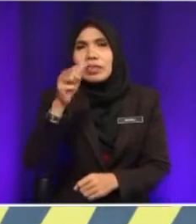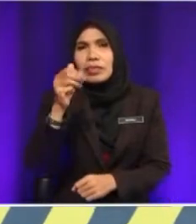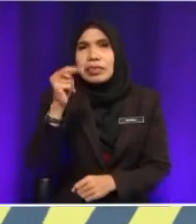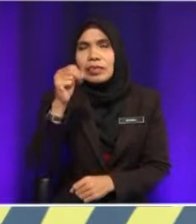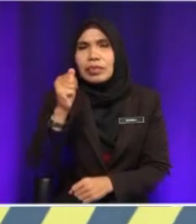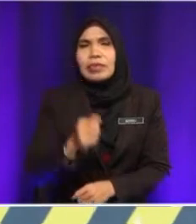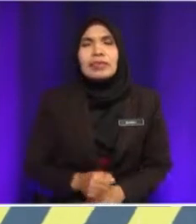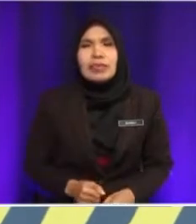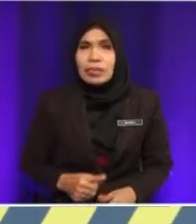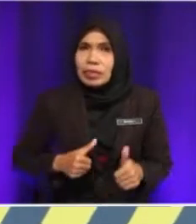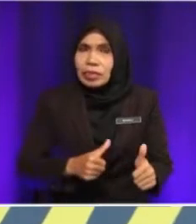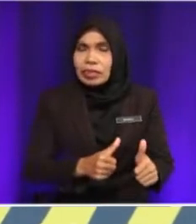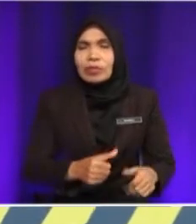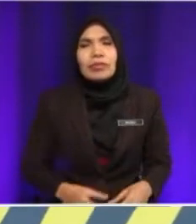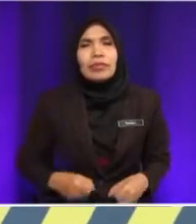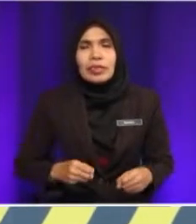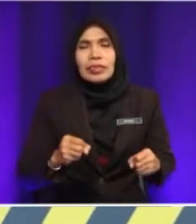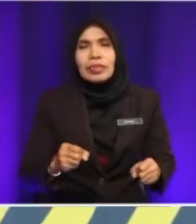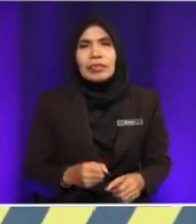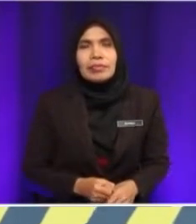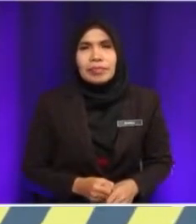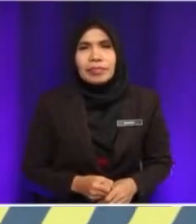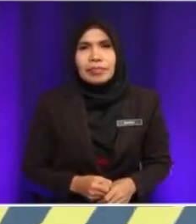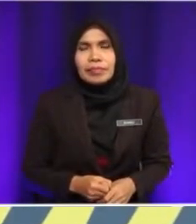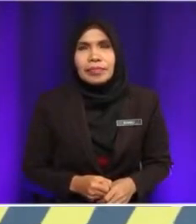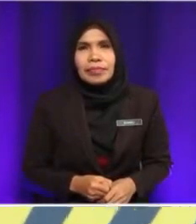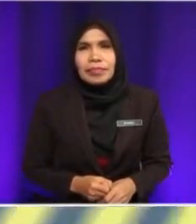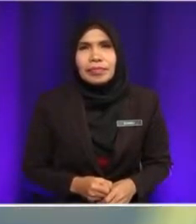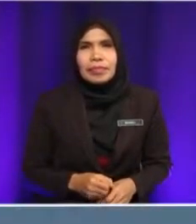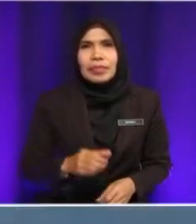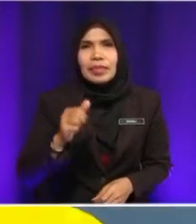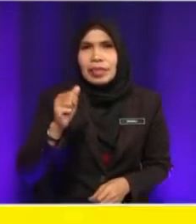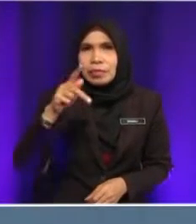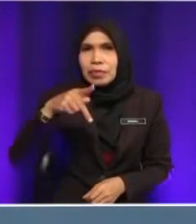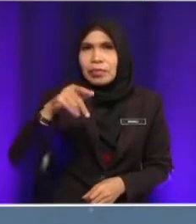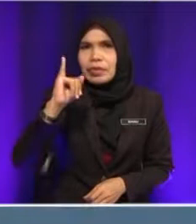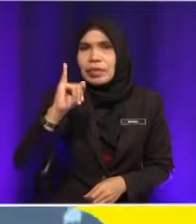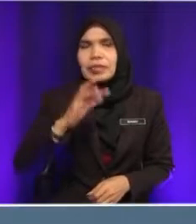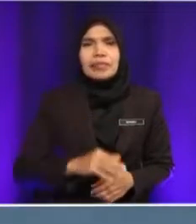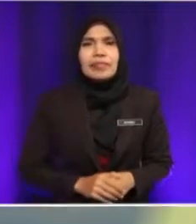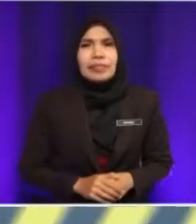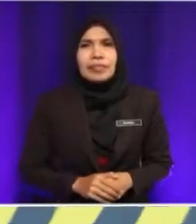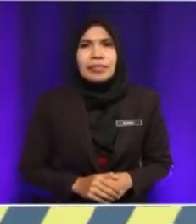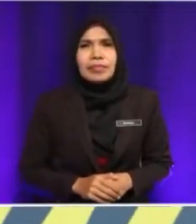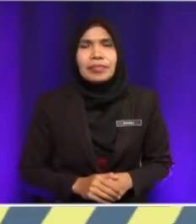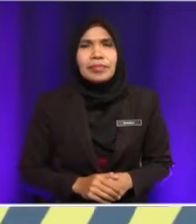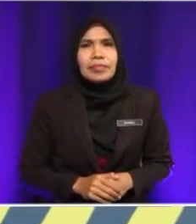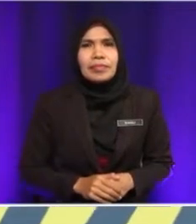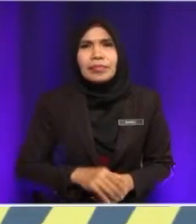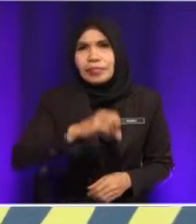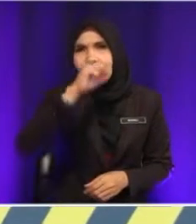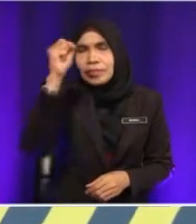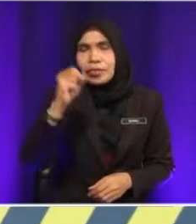yaitu aplikasi pengumpulan dan pemasangan instrumen ataupun eppi sama daisumen ataupun